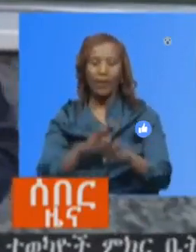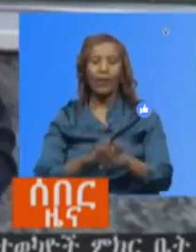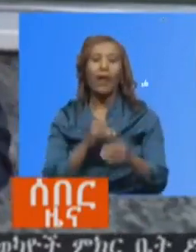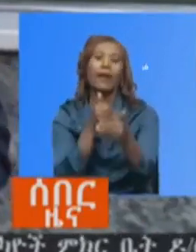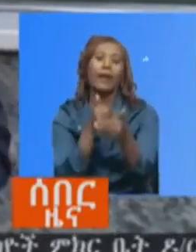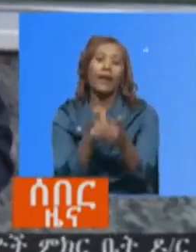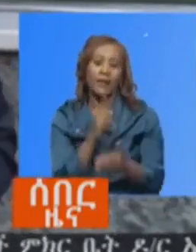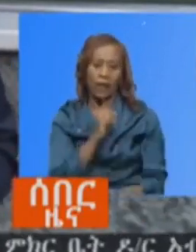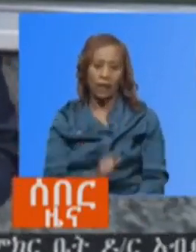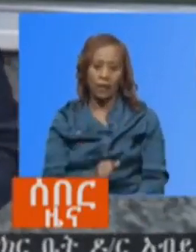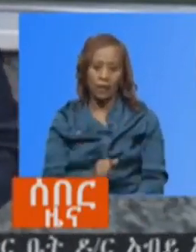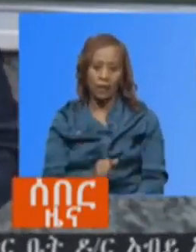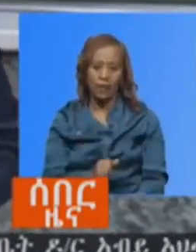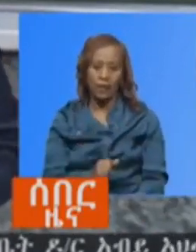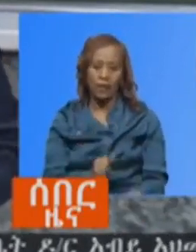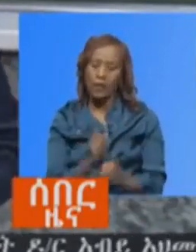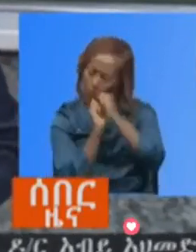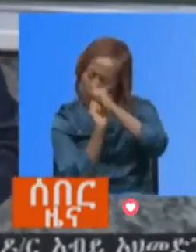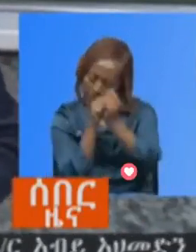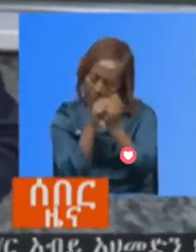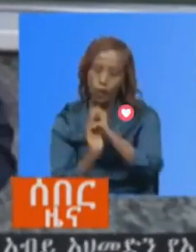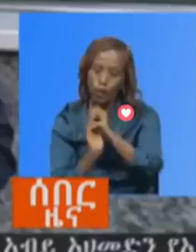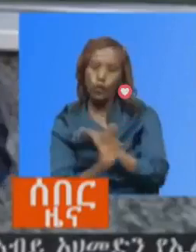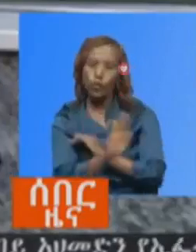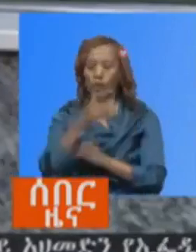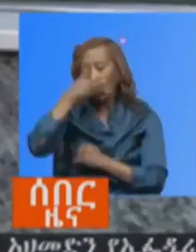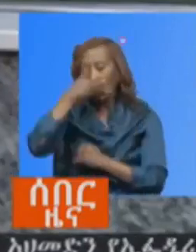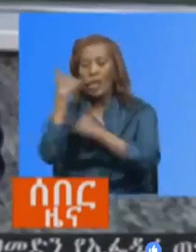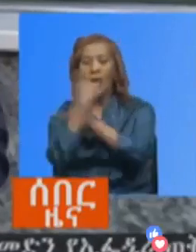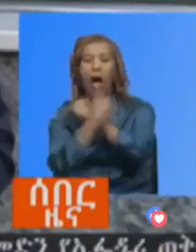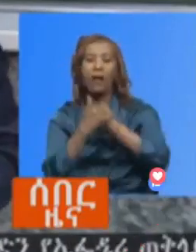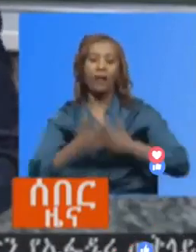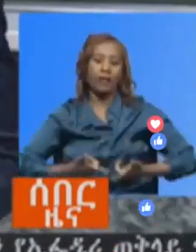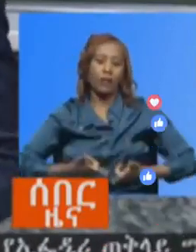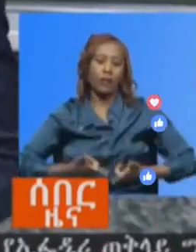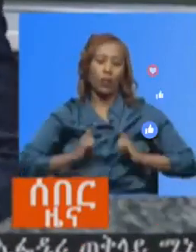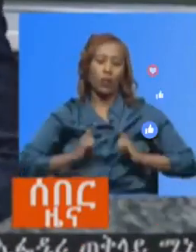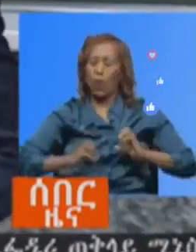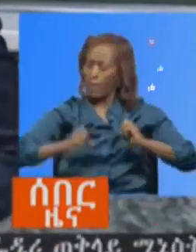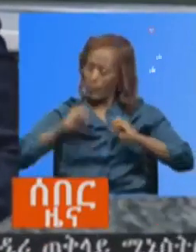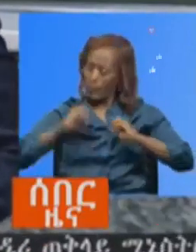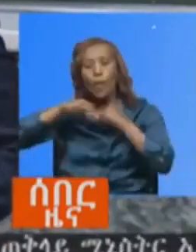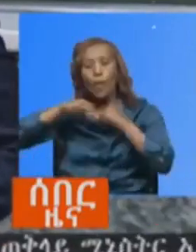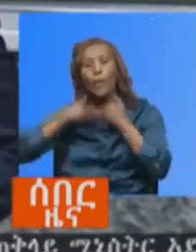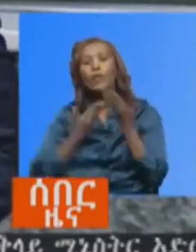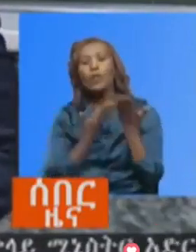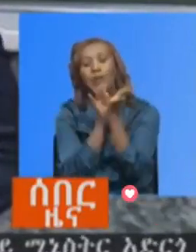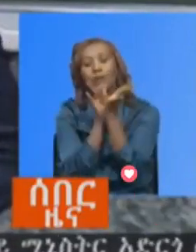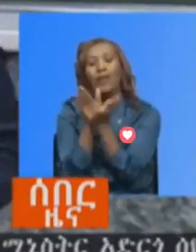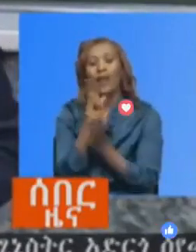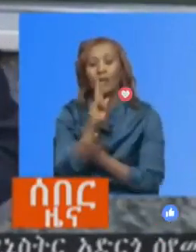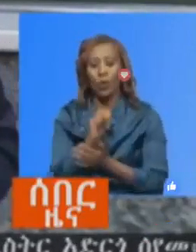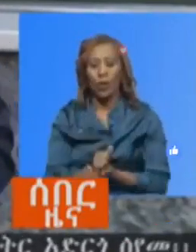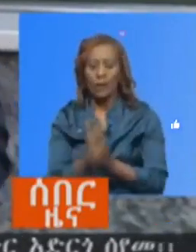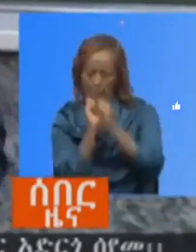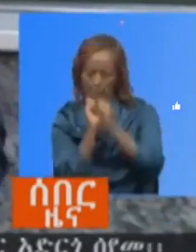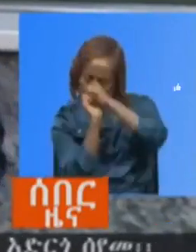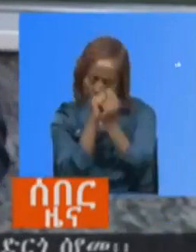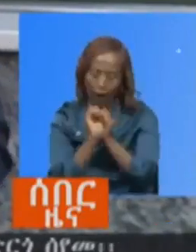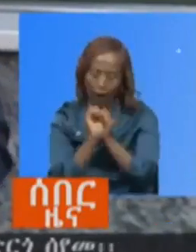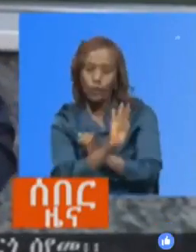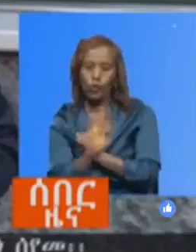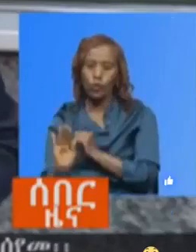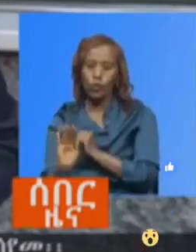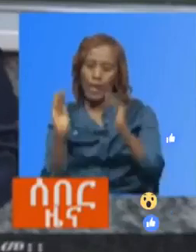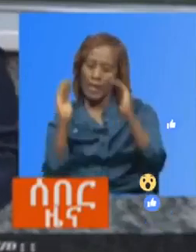ደርሰናል። በትግላችሁም የተሻለች ሀገር እንድትኖረን ብዙ መስዋዕትነት ከፍላችኋል። ትግላችሁ